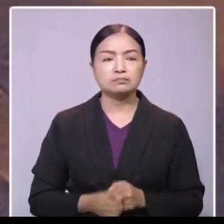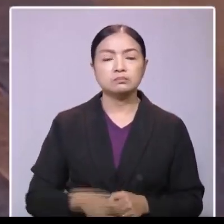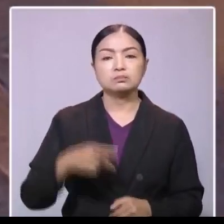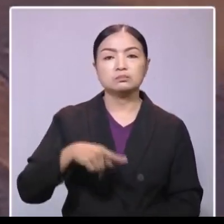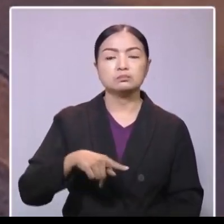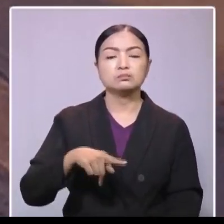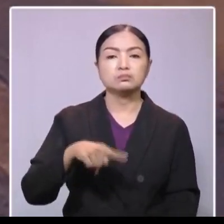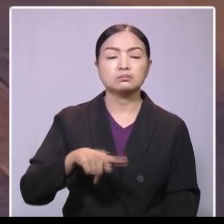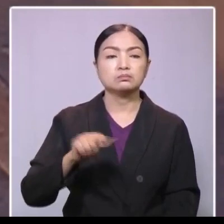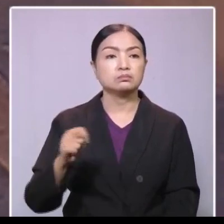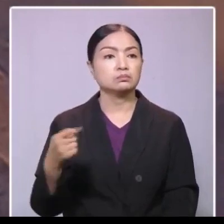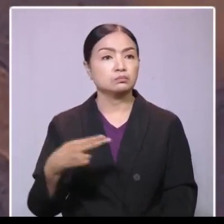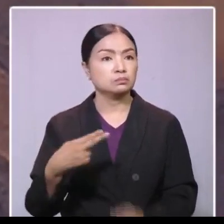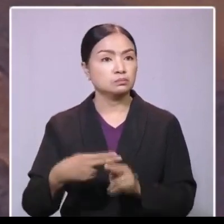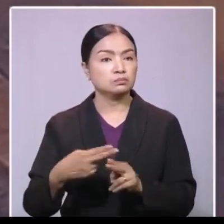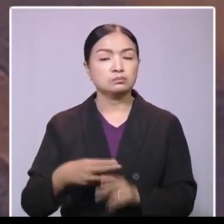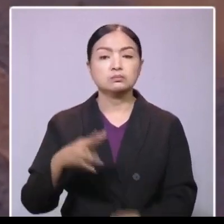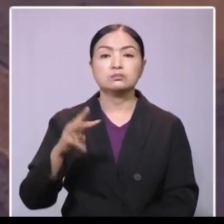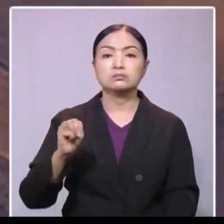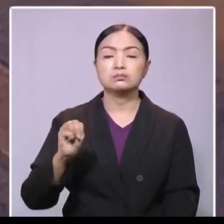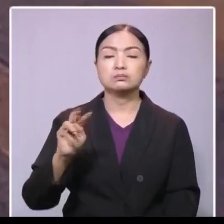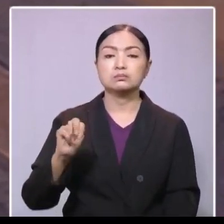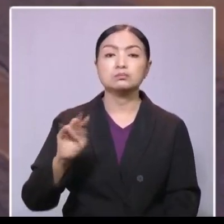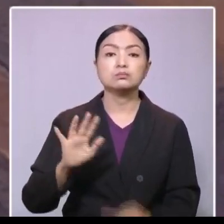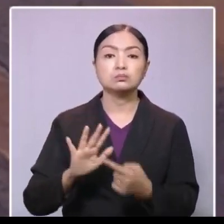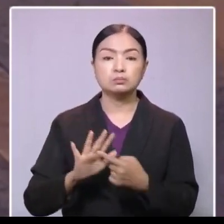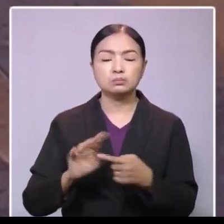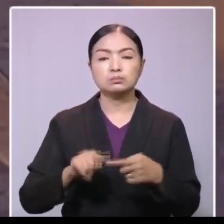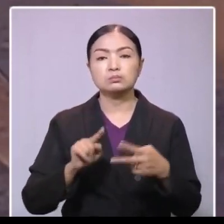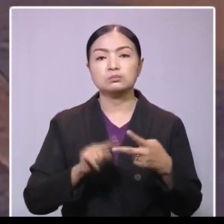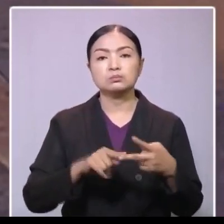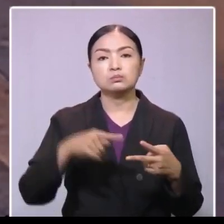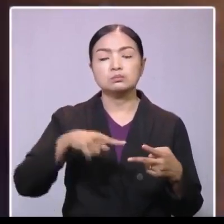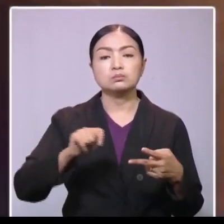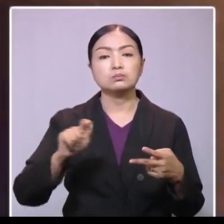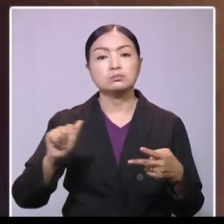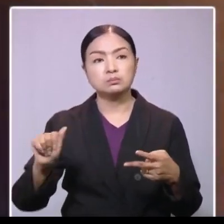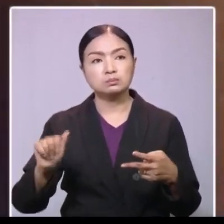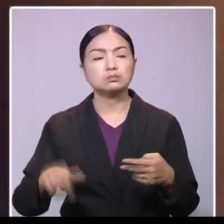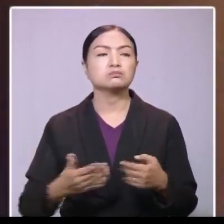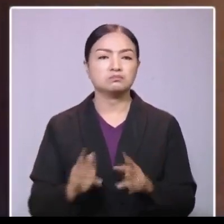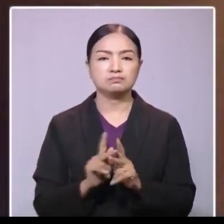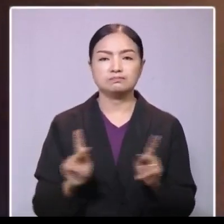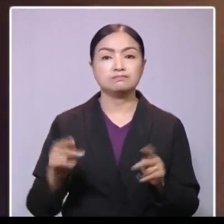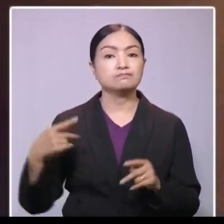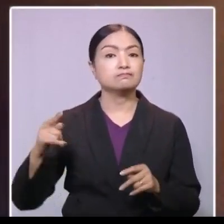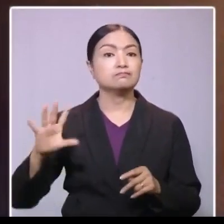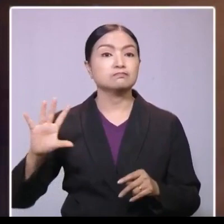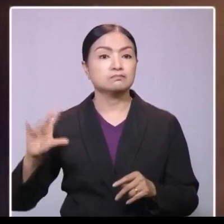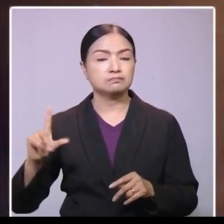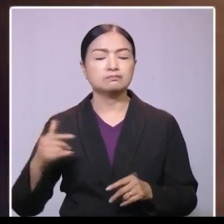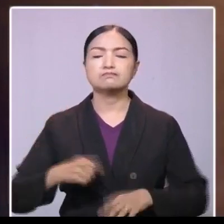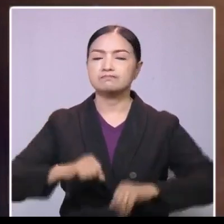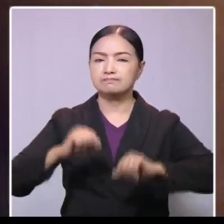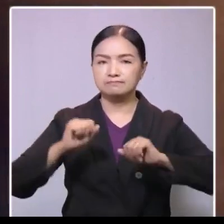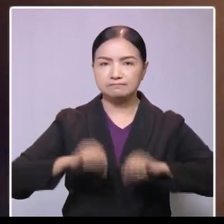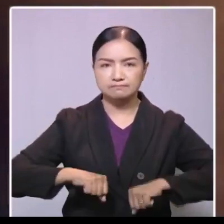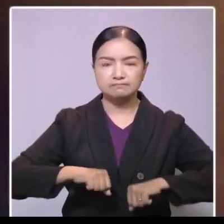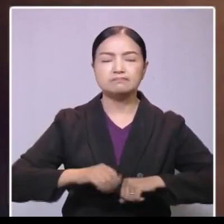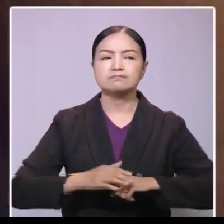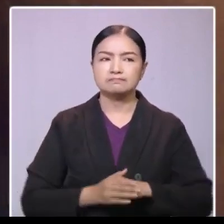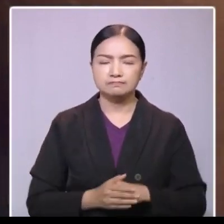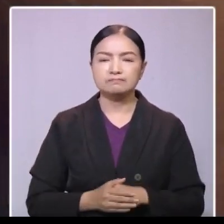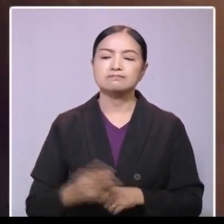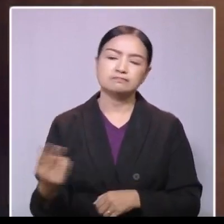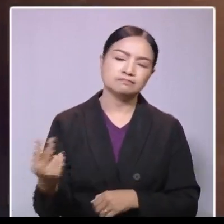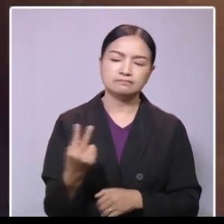ตำรวจโทมนูเมฆหมอกแล้วก็ทางพันตำรวจเอกวิวัฒน์สิทธิสรเดชคณะกรรมการปปชเนี่ยคือมีมติกันไว้